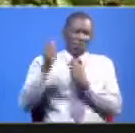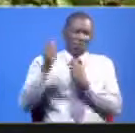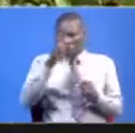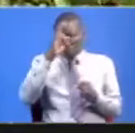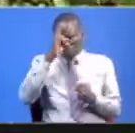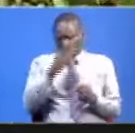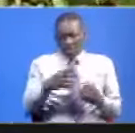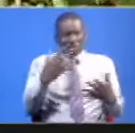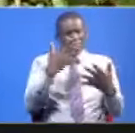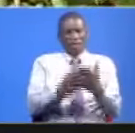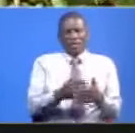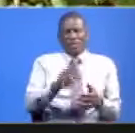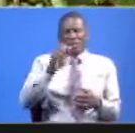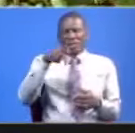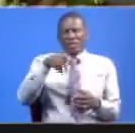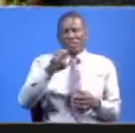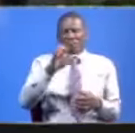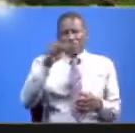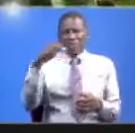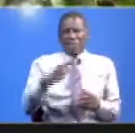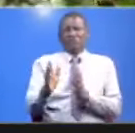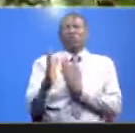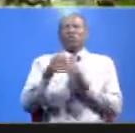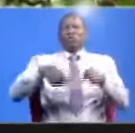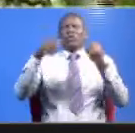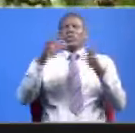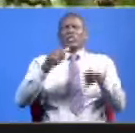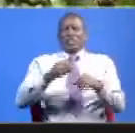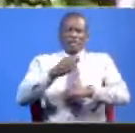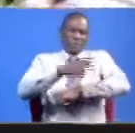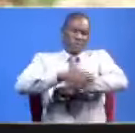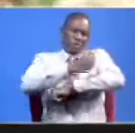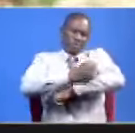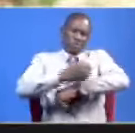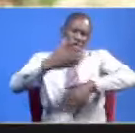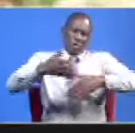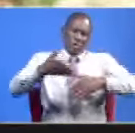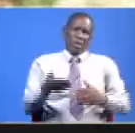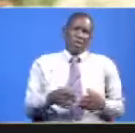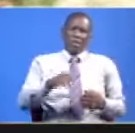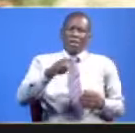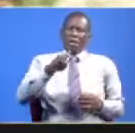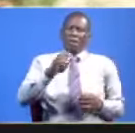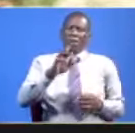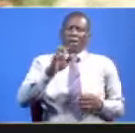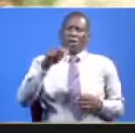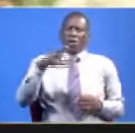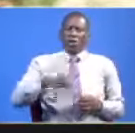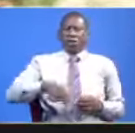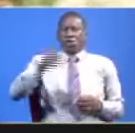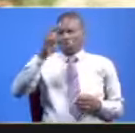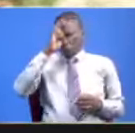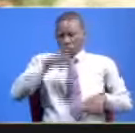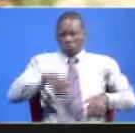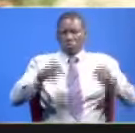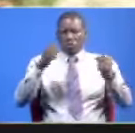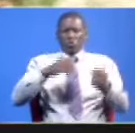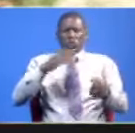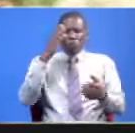Police immediately arrested Kipsang, a watchman at Kabiyewo Primary School. Baringo North Police Boss Mohamed